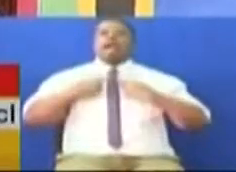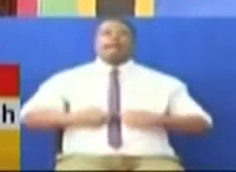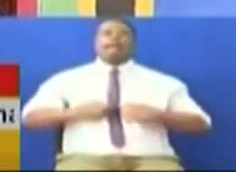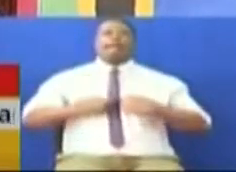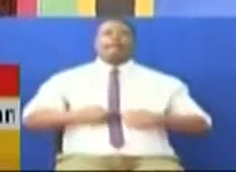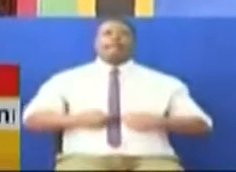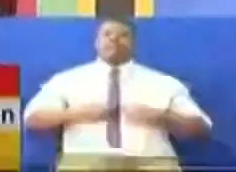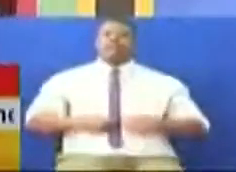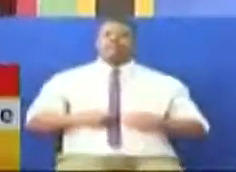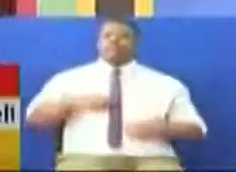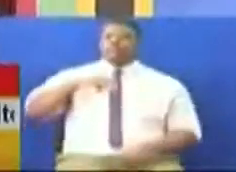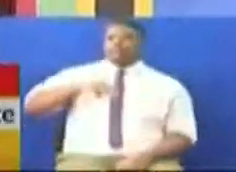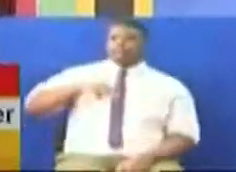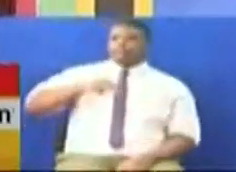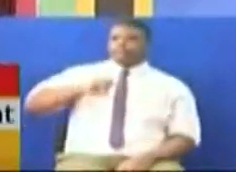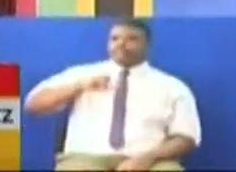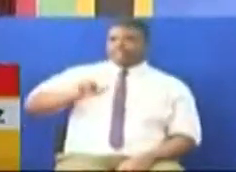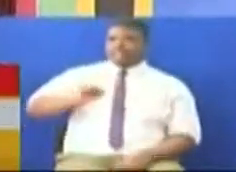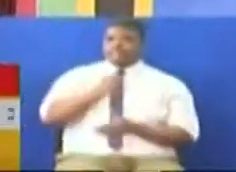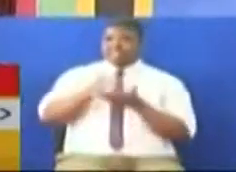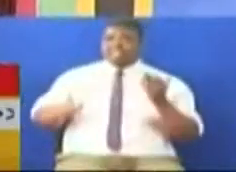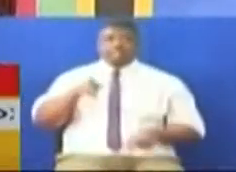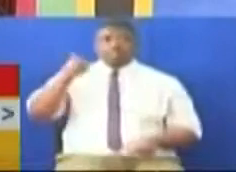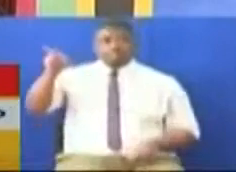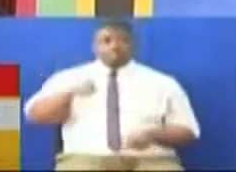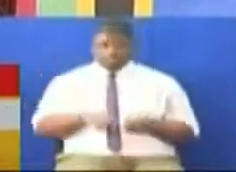wetu ameondolewa. Lakini tunashangaa watu ambao